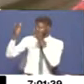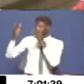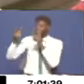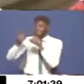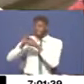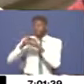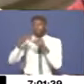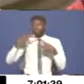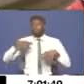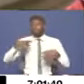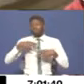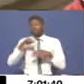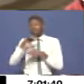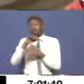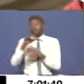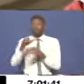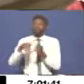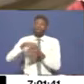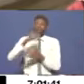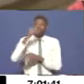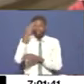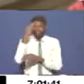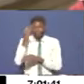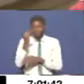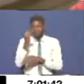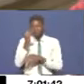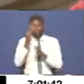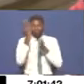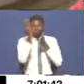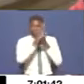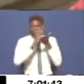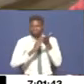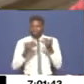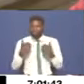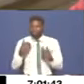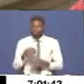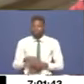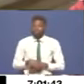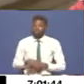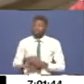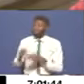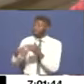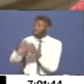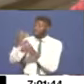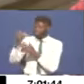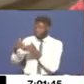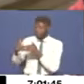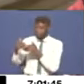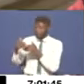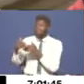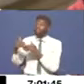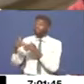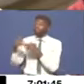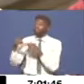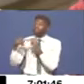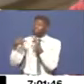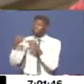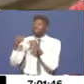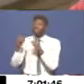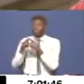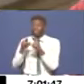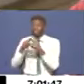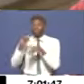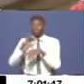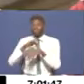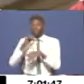iko next. Hata hiyo imekuwa affected kidogo. So tunataka tufanye structural audit ndio to advise kama